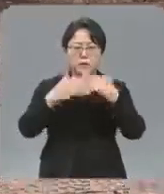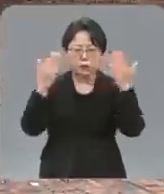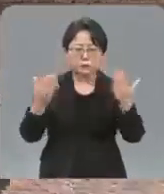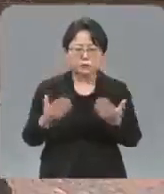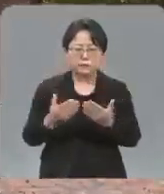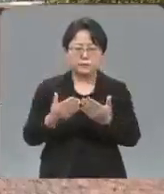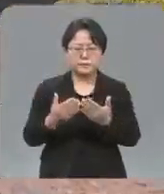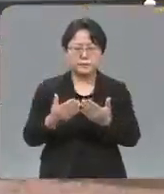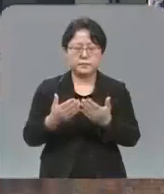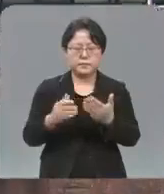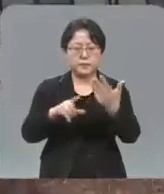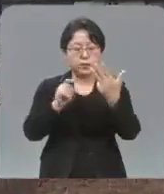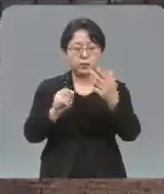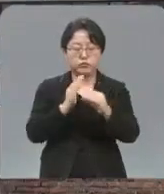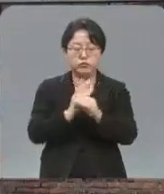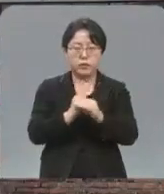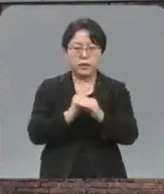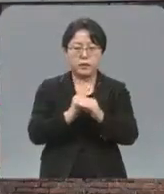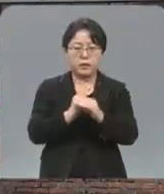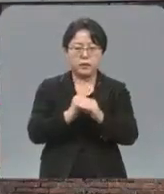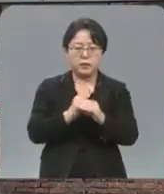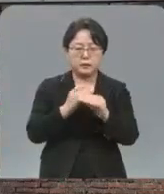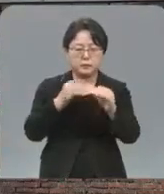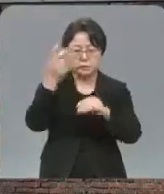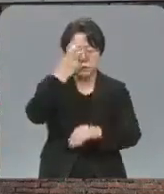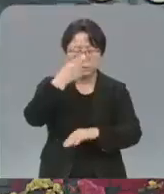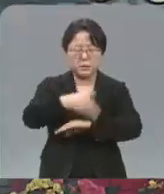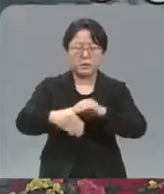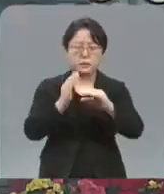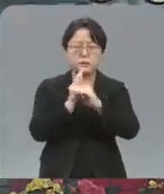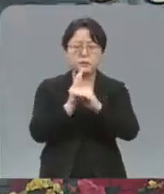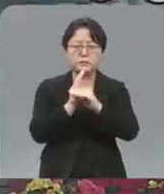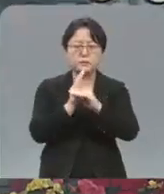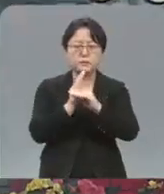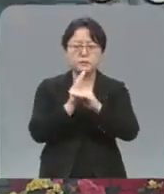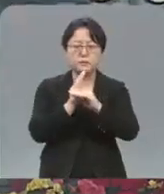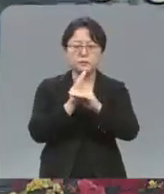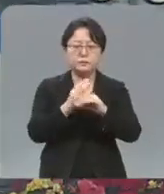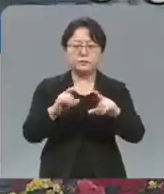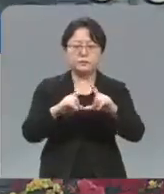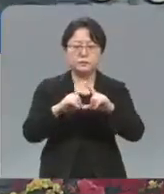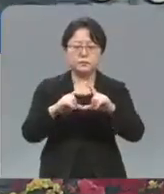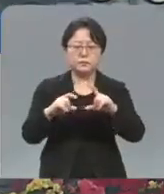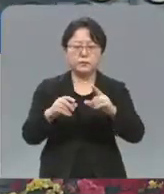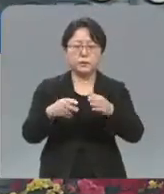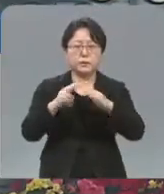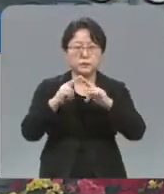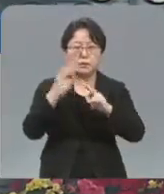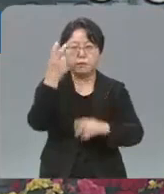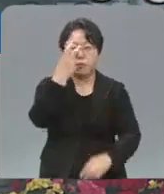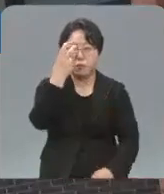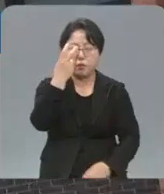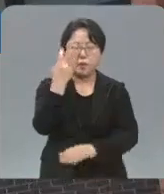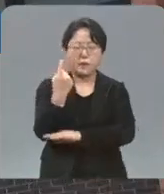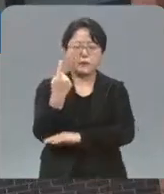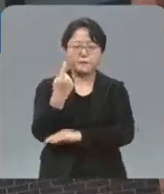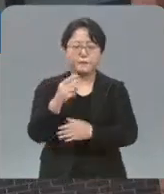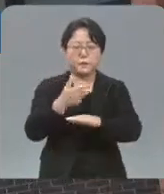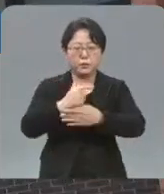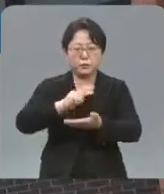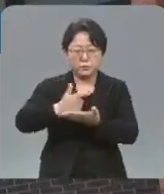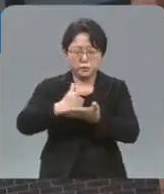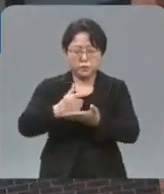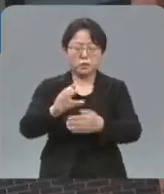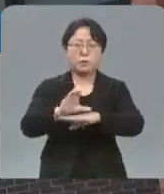대해 이번 달까지 감사를 마무리할 예정입니다. 일반 시설 보안 그리고